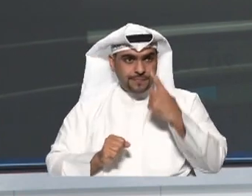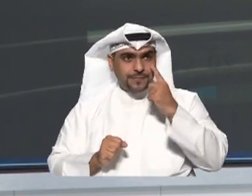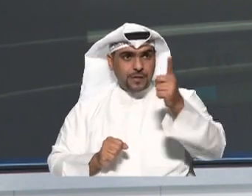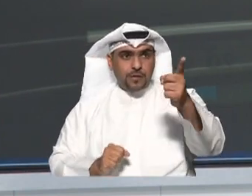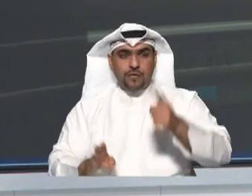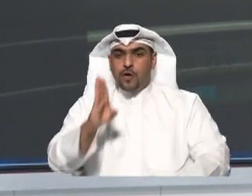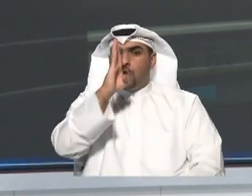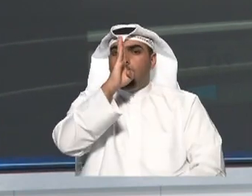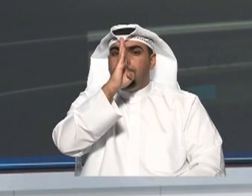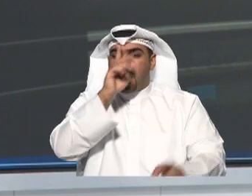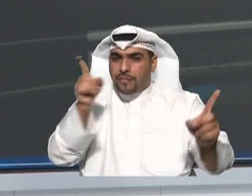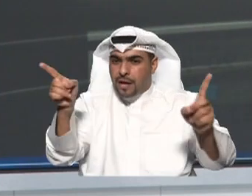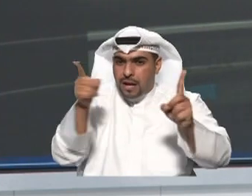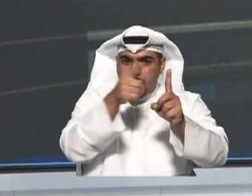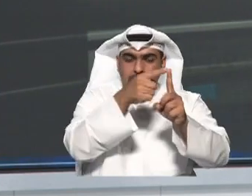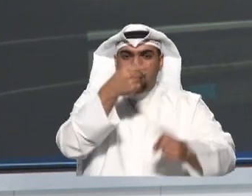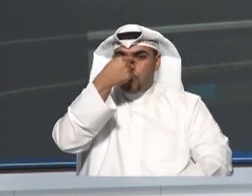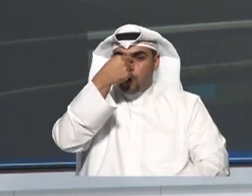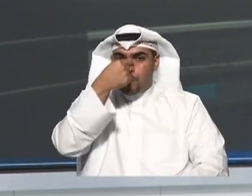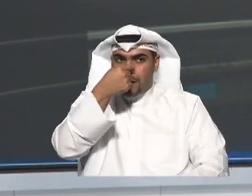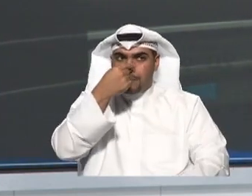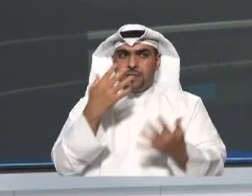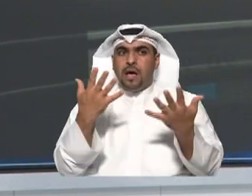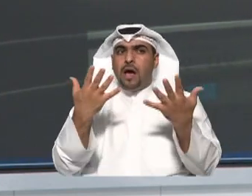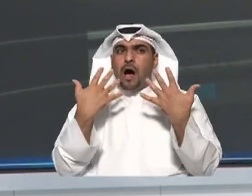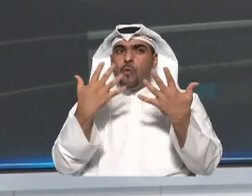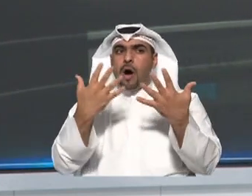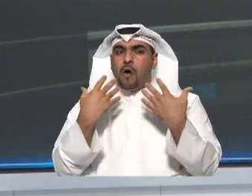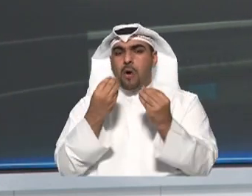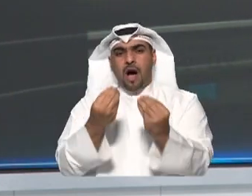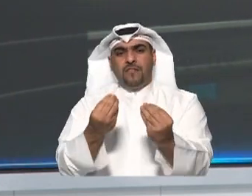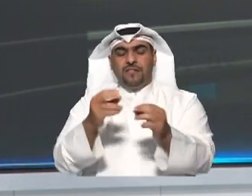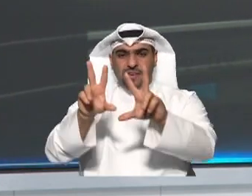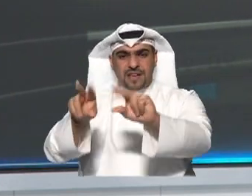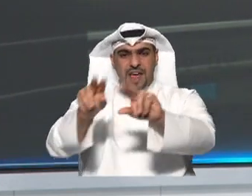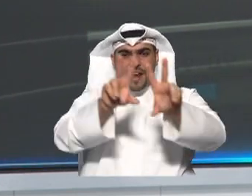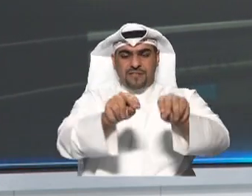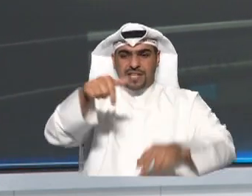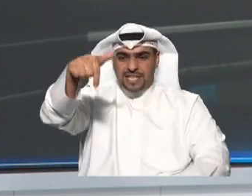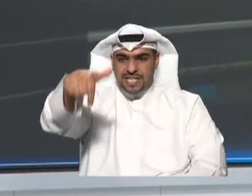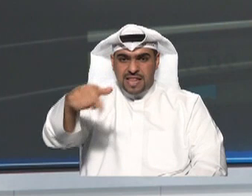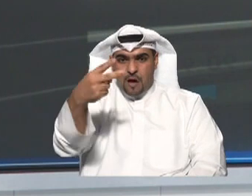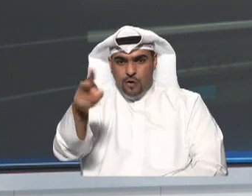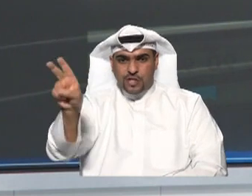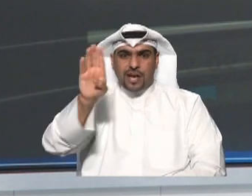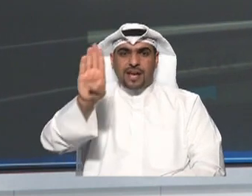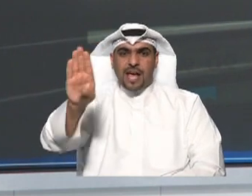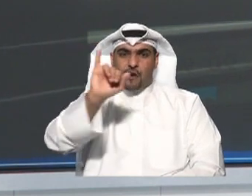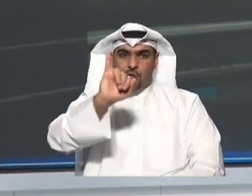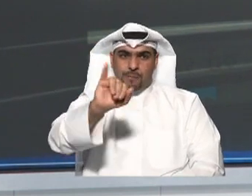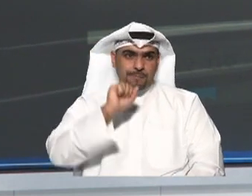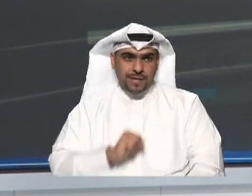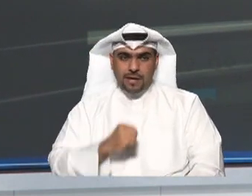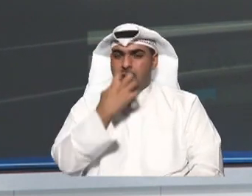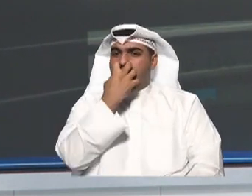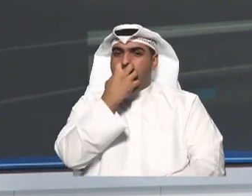راح يستمر معنا الهواء شمالي غربي الى متقلب الاتجاه، ايضا راح يكون خفيف السرعه 6 الى 26 كيلومتر في الساعه. بالنسبه